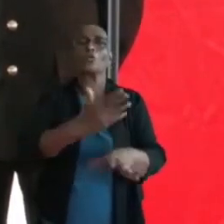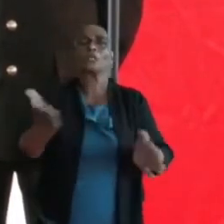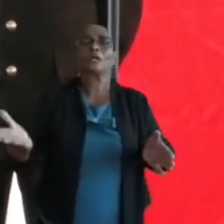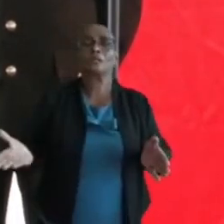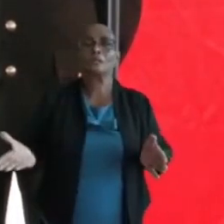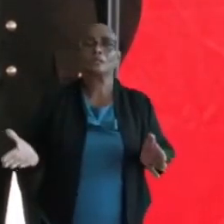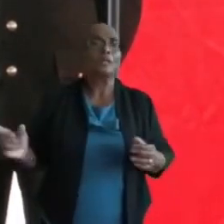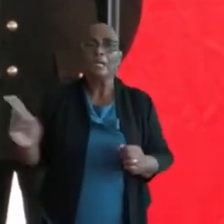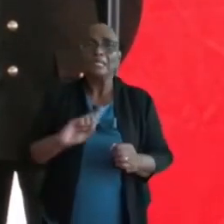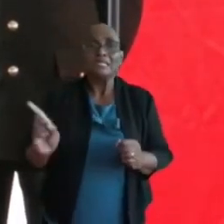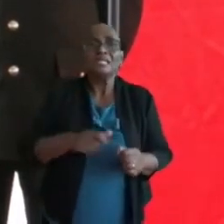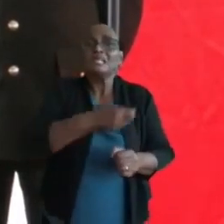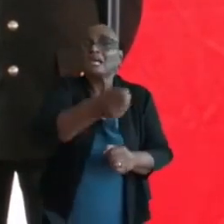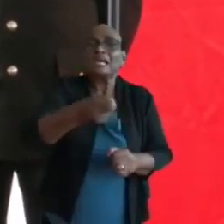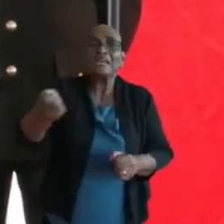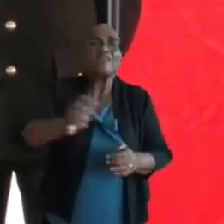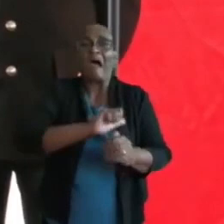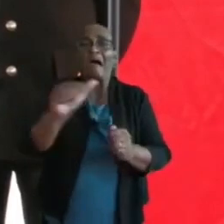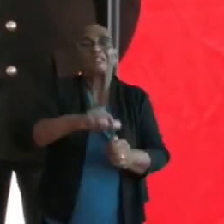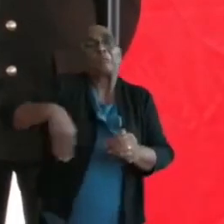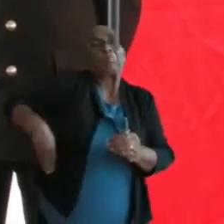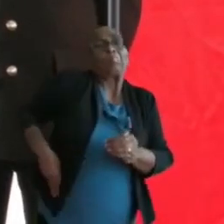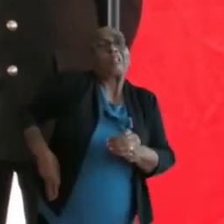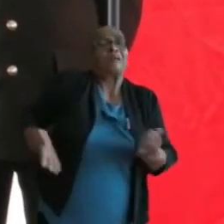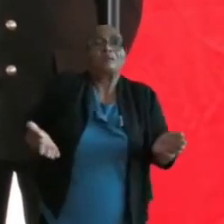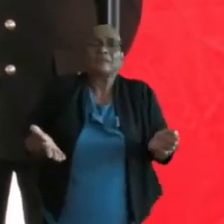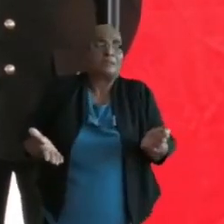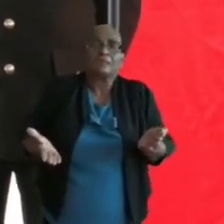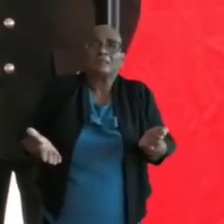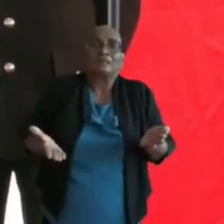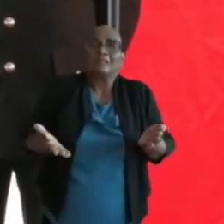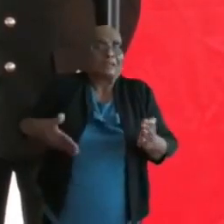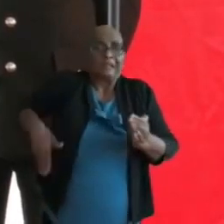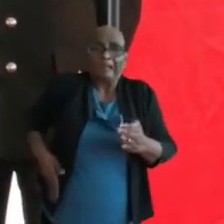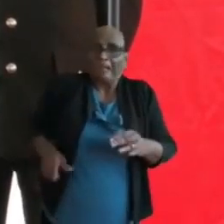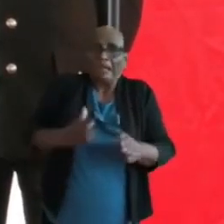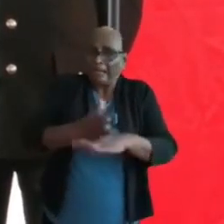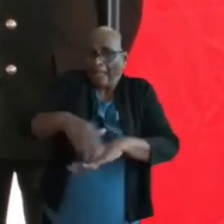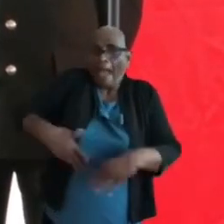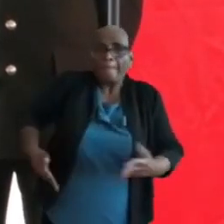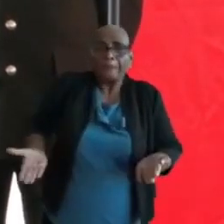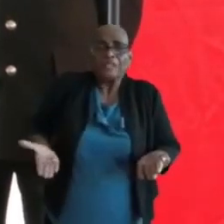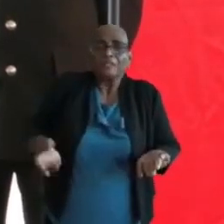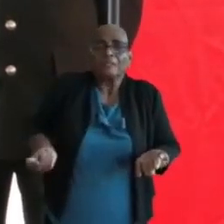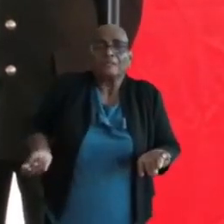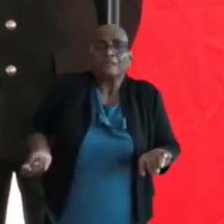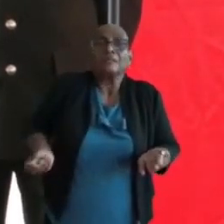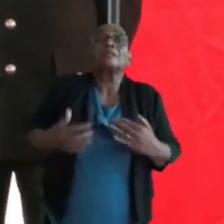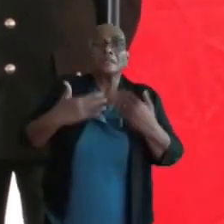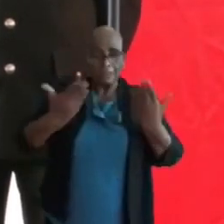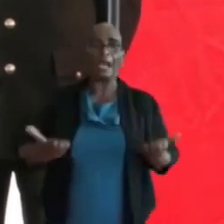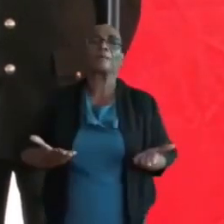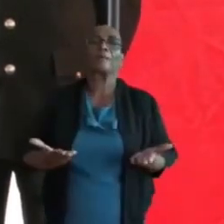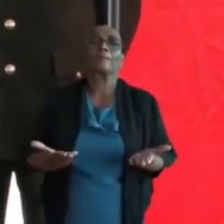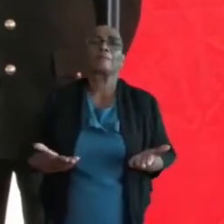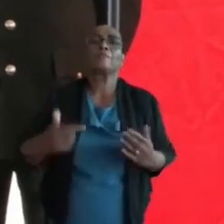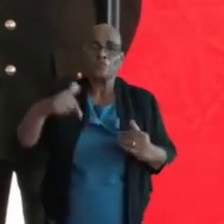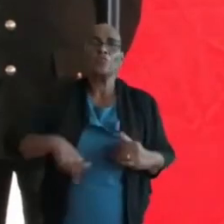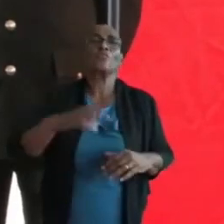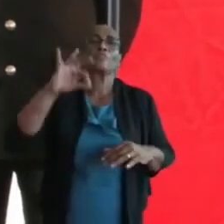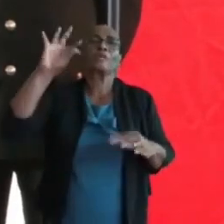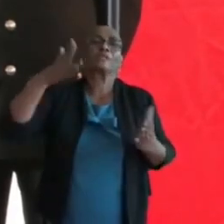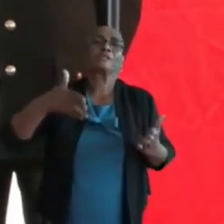komen niet terecht in zakken van individuen die daar geen recht op hebben. Daarom staan we er beter